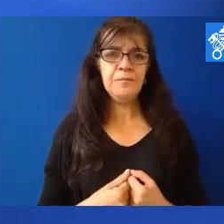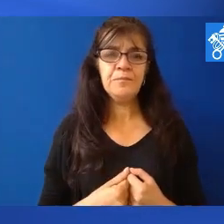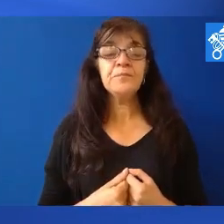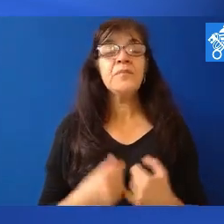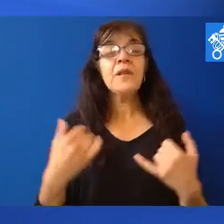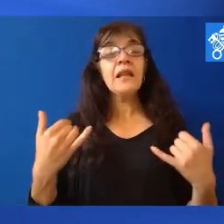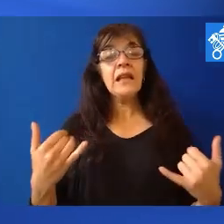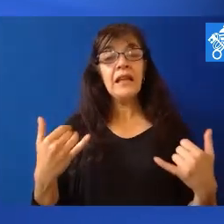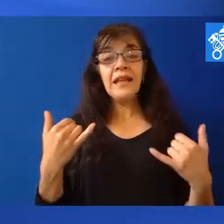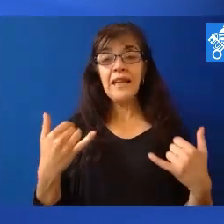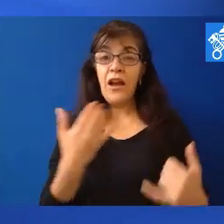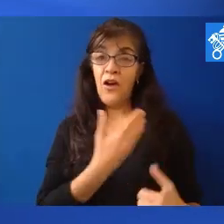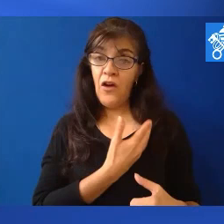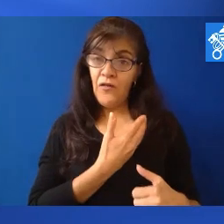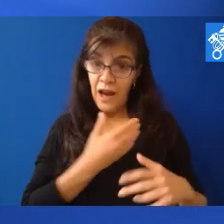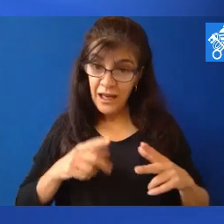of late.